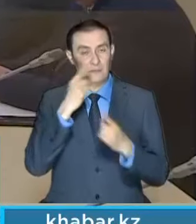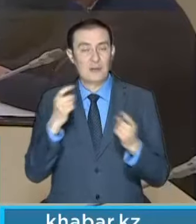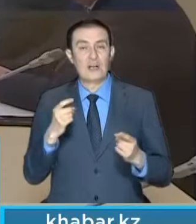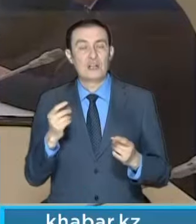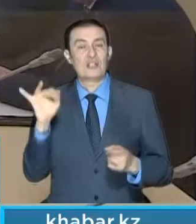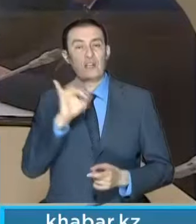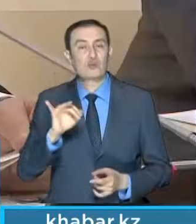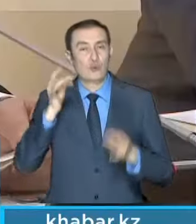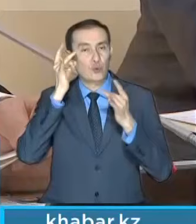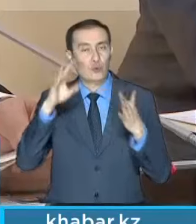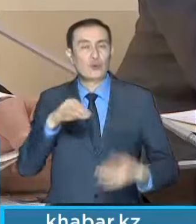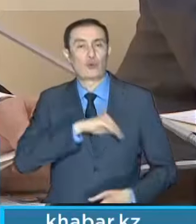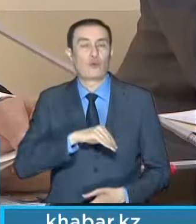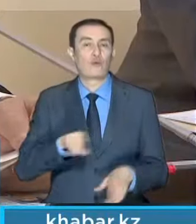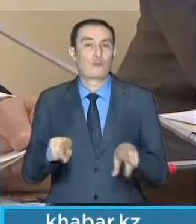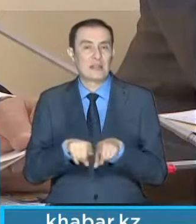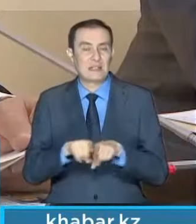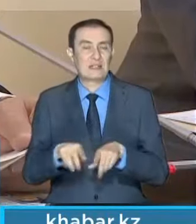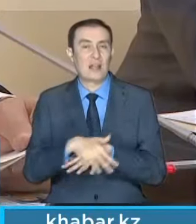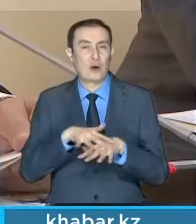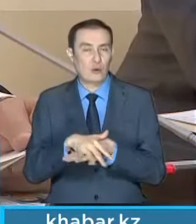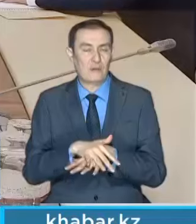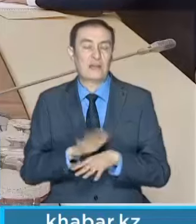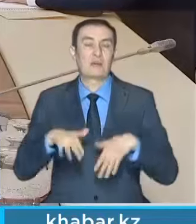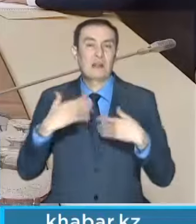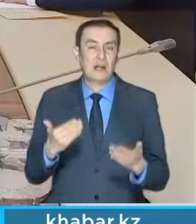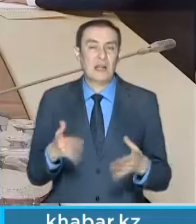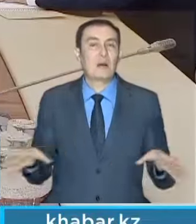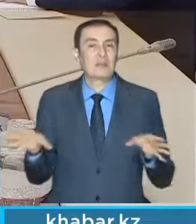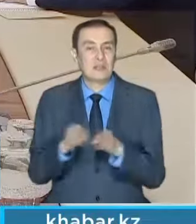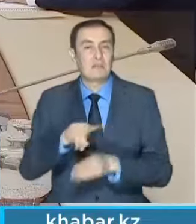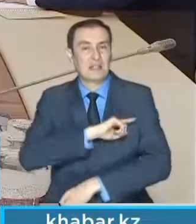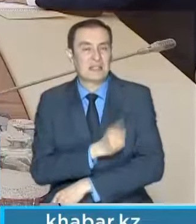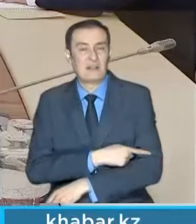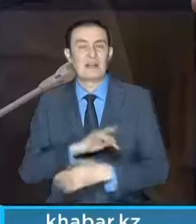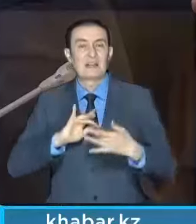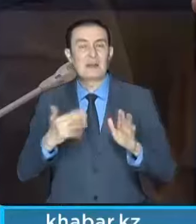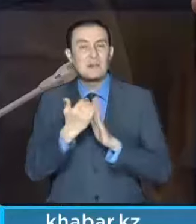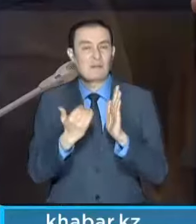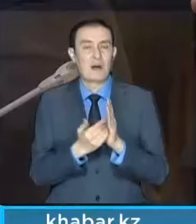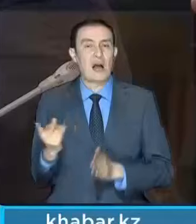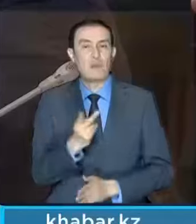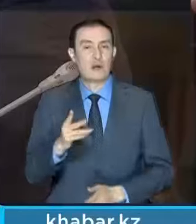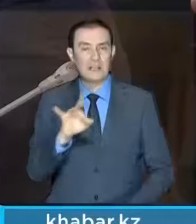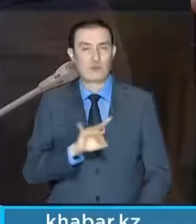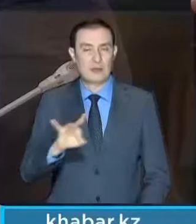культурную и духовную близость двух народов и предложил объединить потенциал it парков